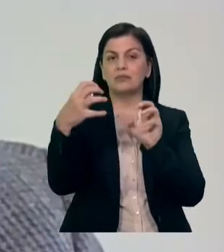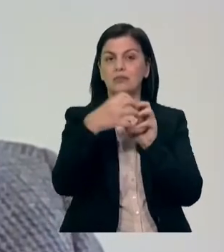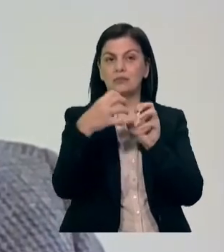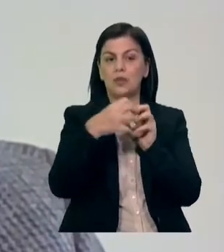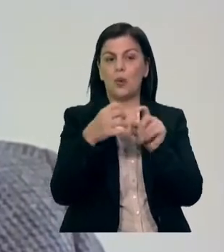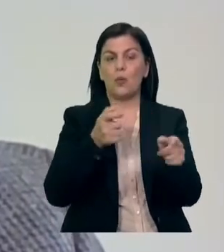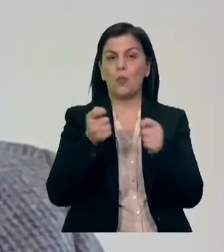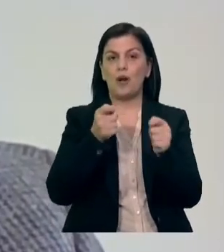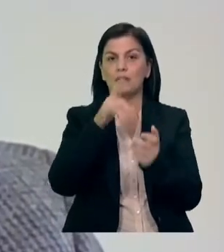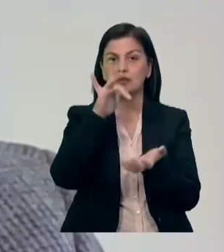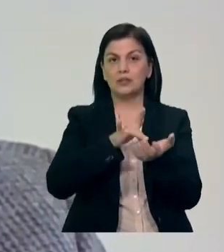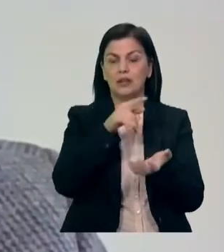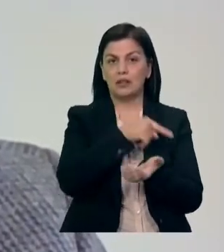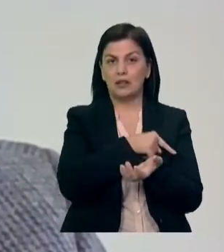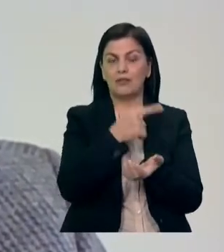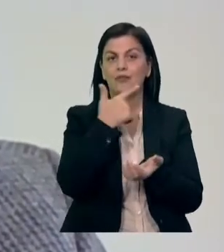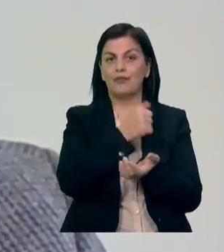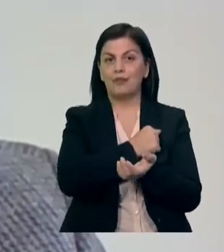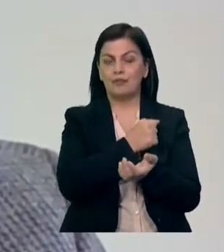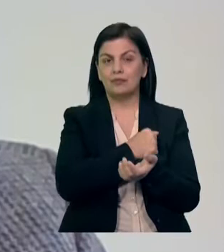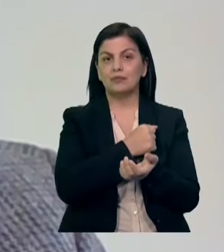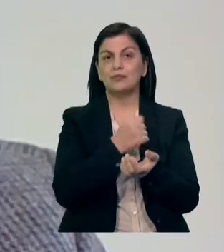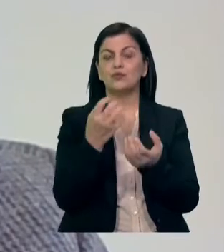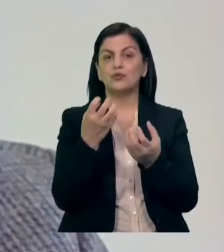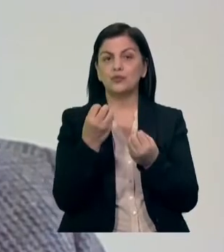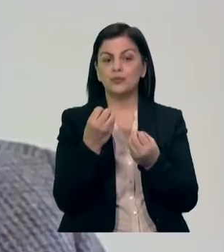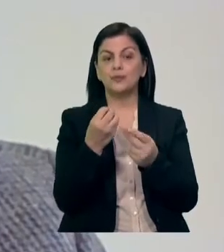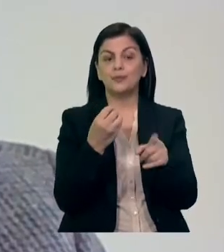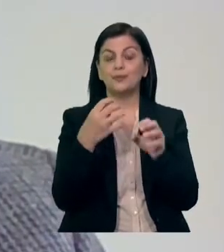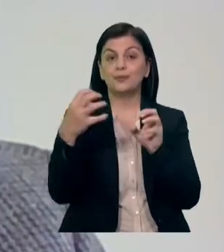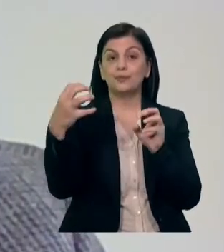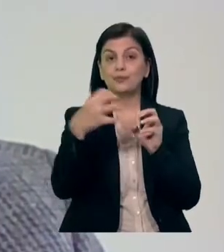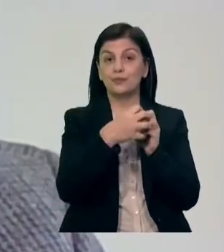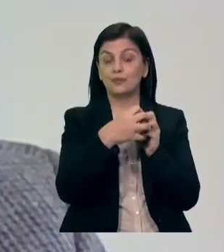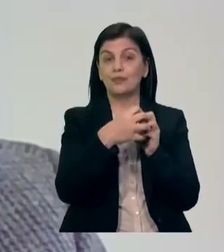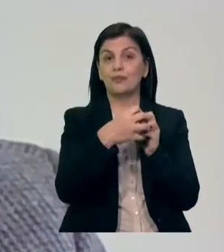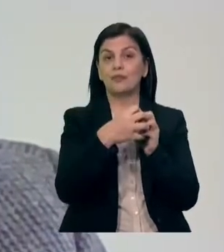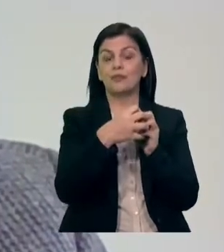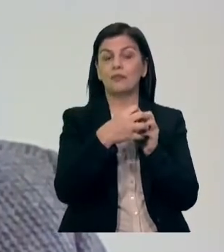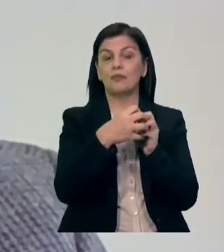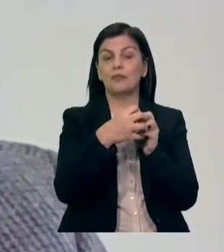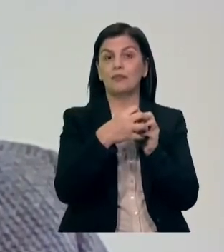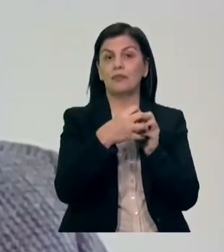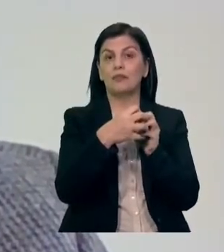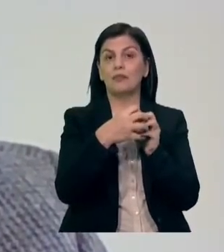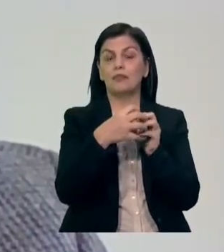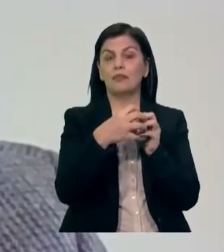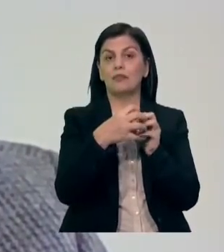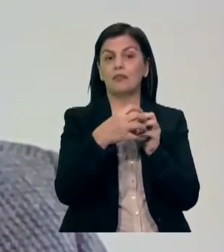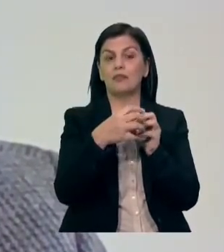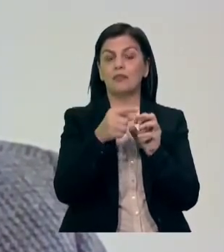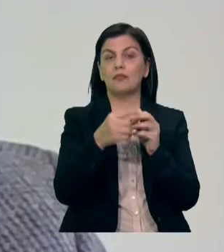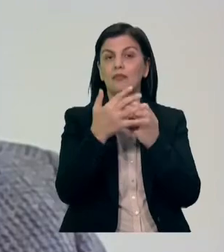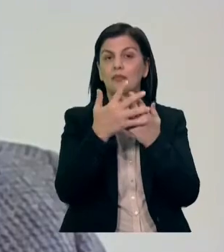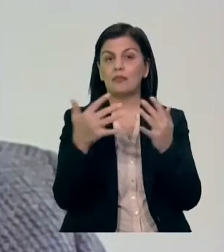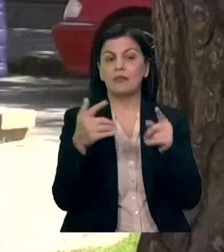konvansiyonel başlıklar olduğu gibi aynı zamanda nükleer başlıklara da nükleer başlıkta takılarak nükleer silah olarak